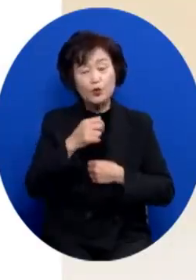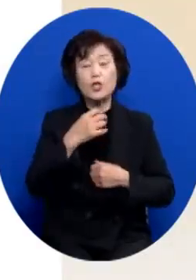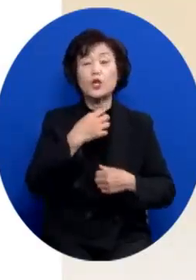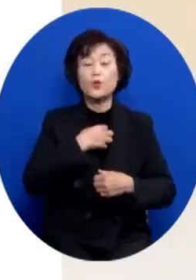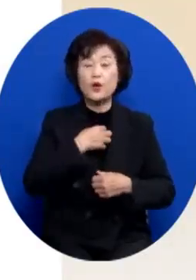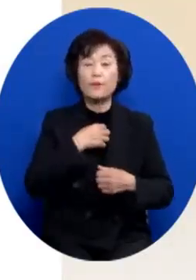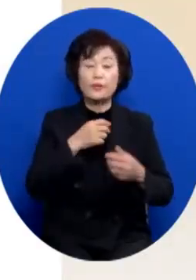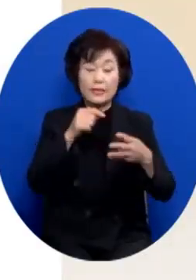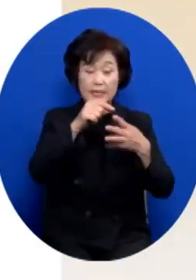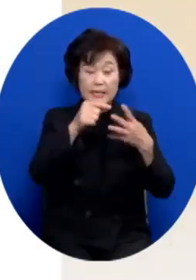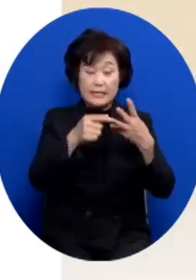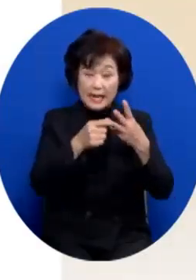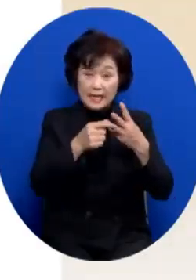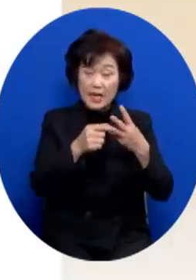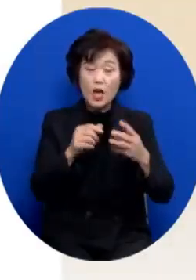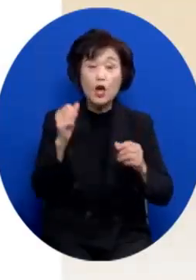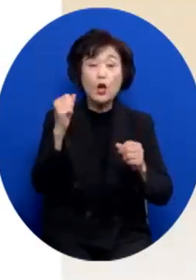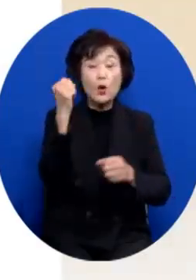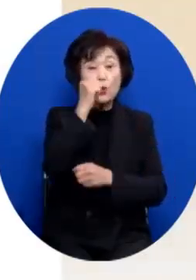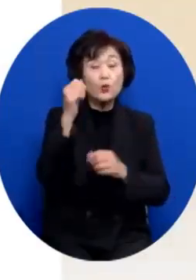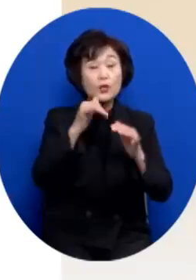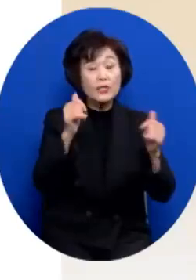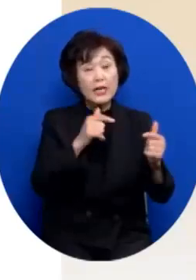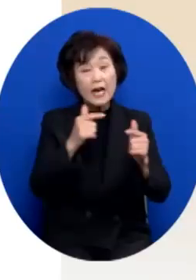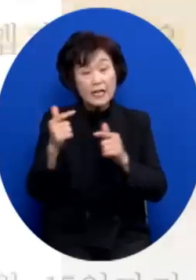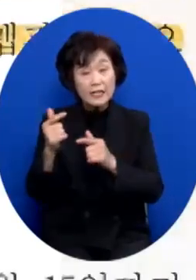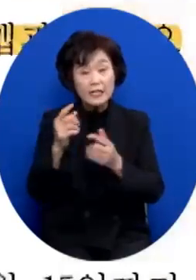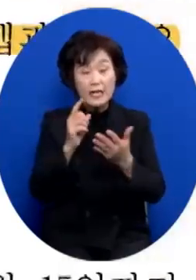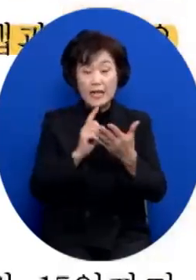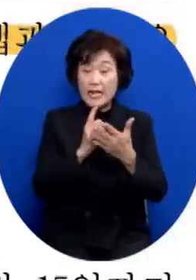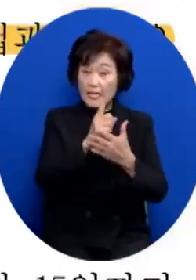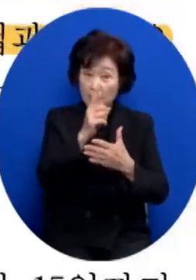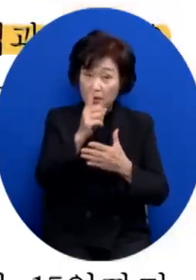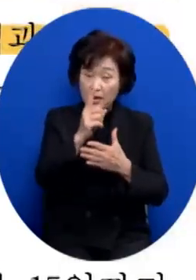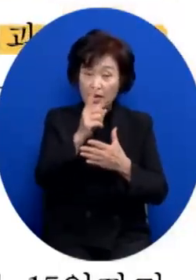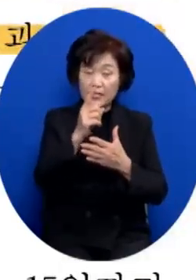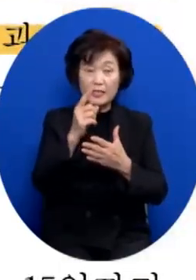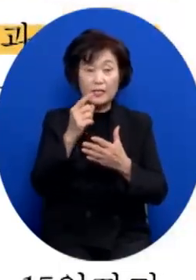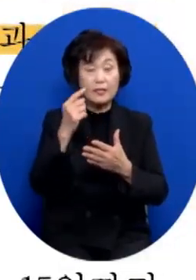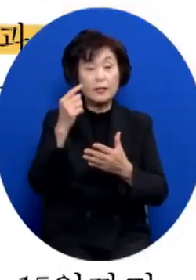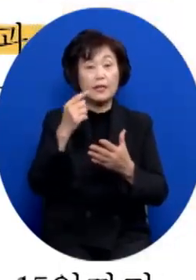산출해 운전자의 내비게이션 화면에 전달되는 방식으로 서비스를 제공할 계획입니다.